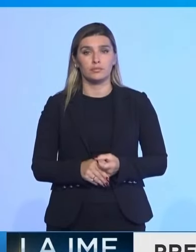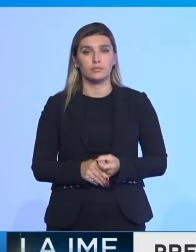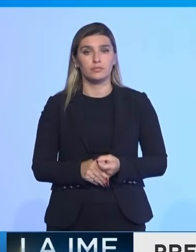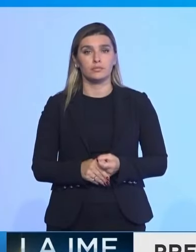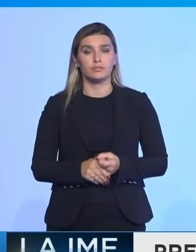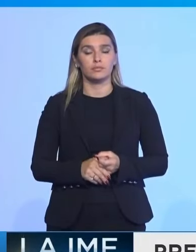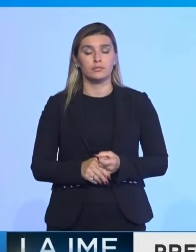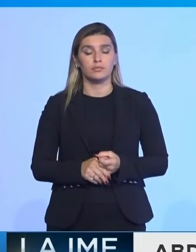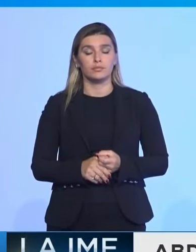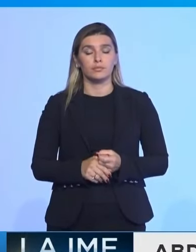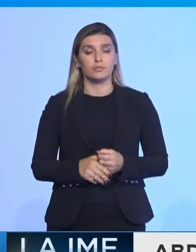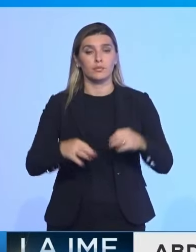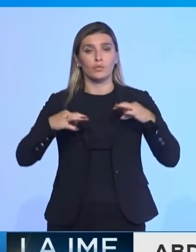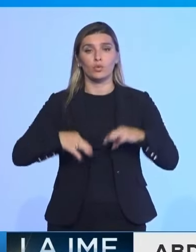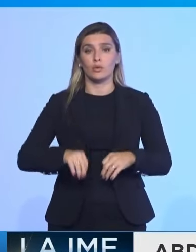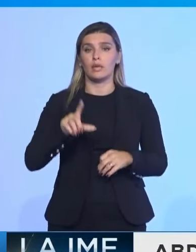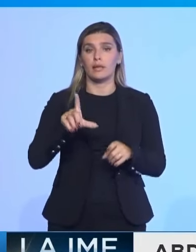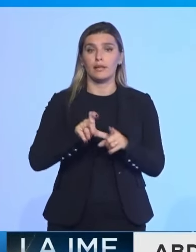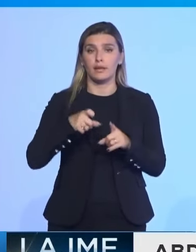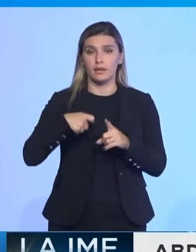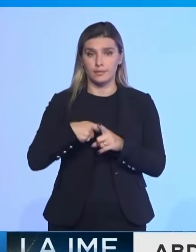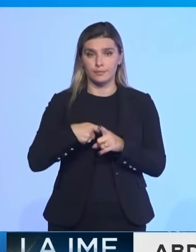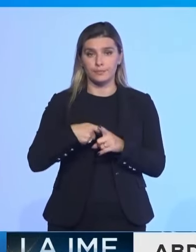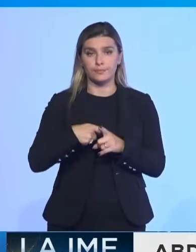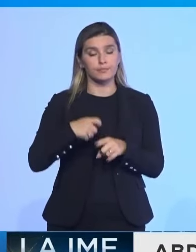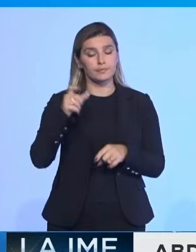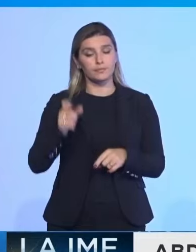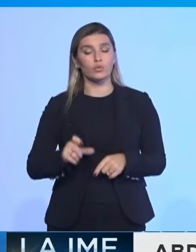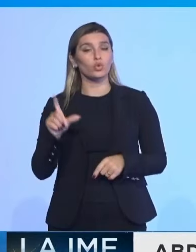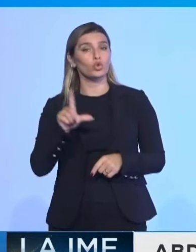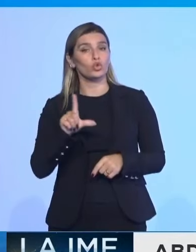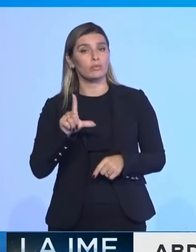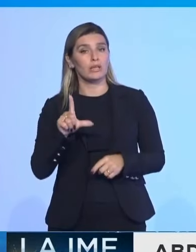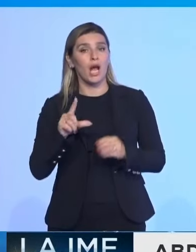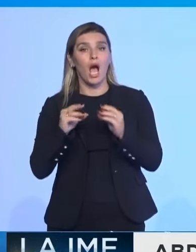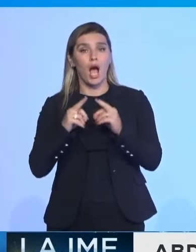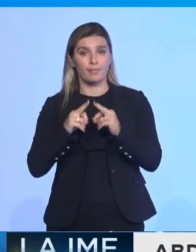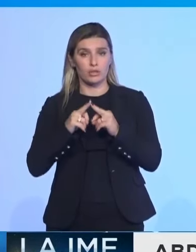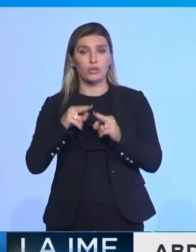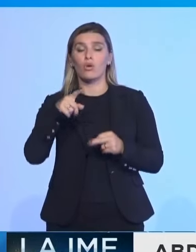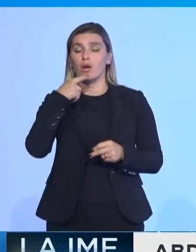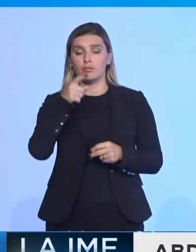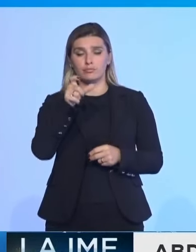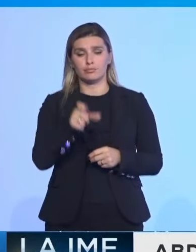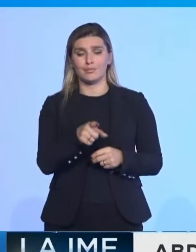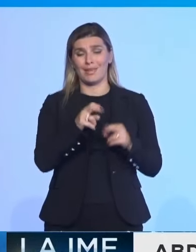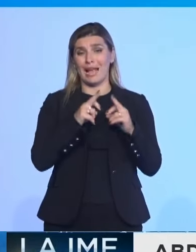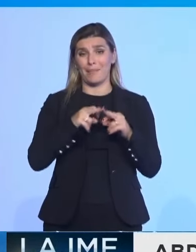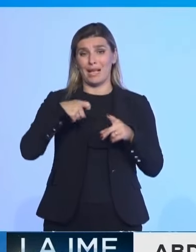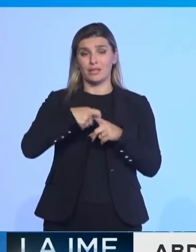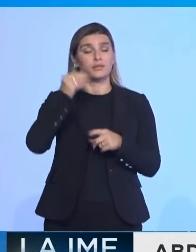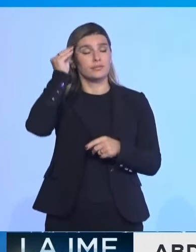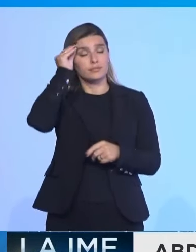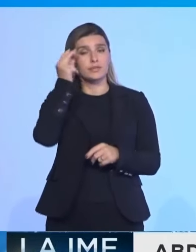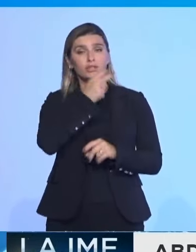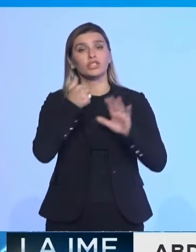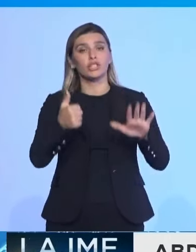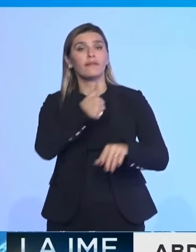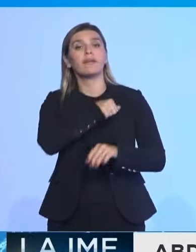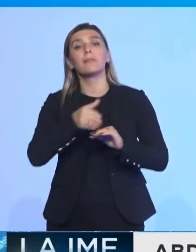Edhe kryetari Lidhjes Demokratike të Kosovës, Lumir Abdigjiku, ka përkujtuar kolonel Ahmet Krasniqi në 26 vjetorin e